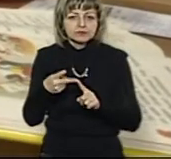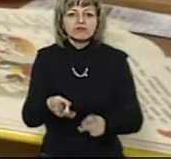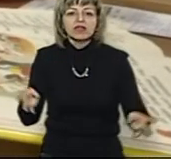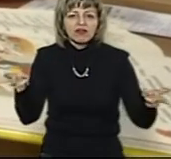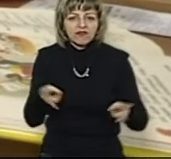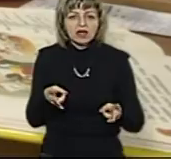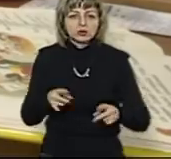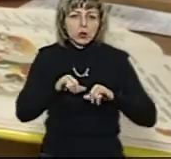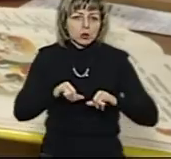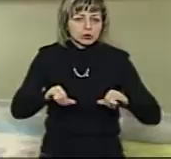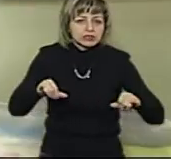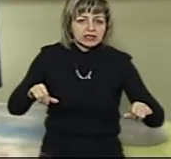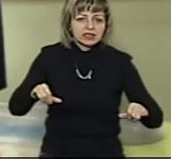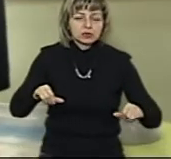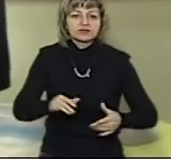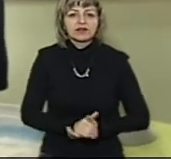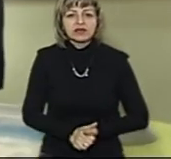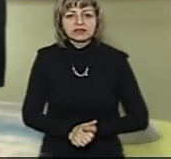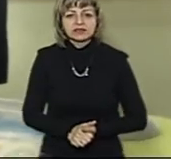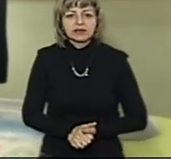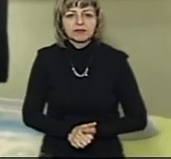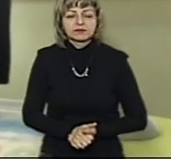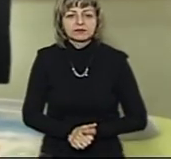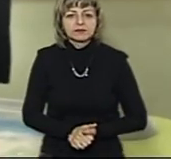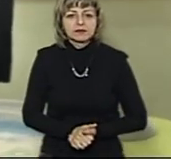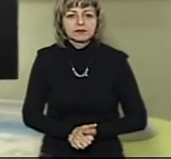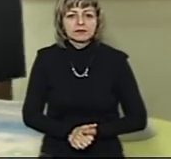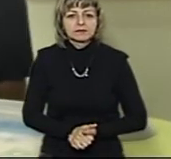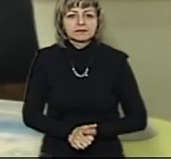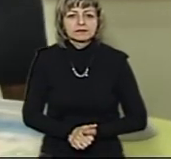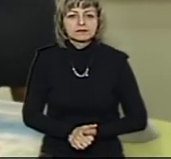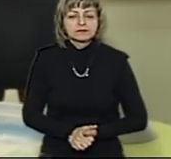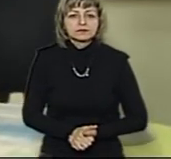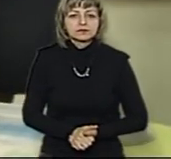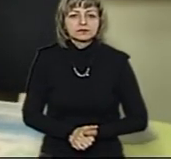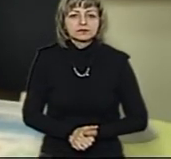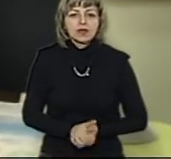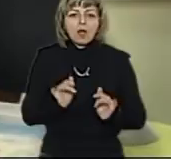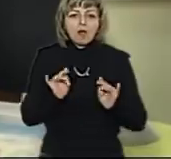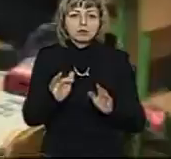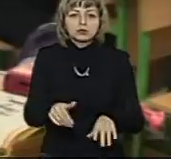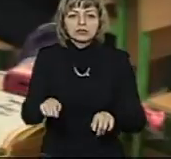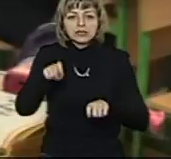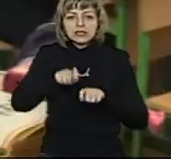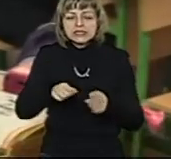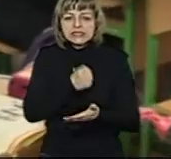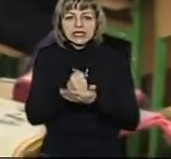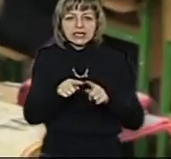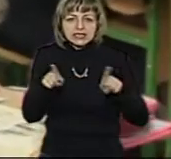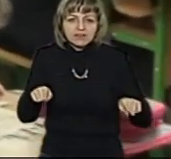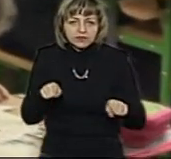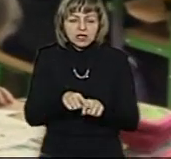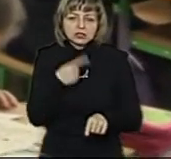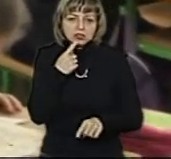варто рости, розвиватися. Давайте відгадаємо загадку. Пройти сертифікацію мотивує і доплата до заробітної